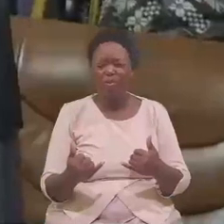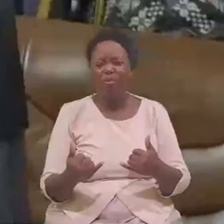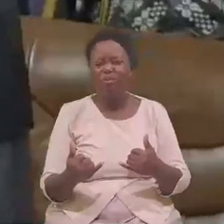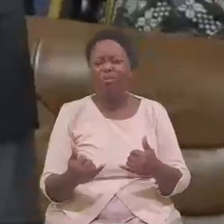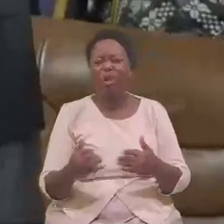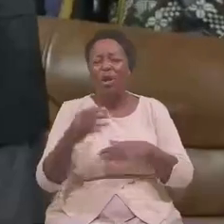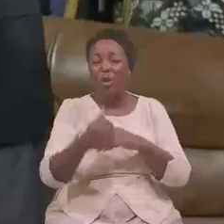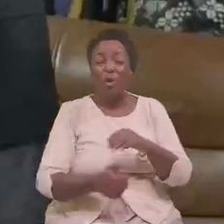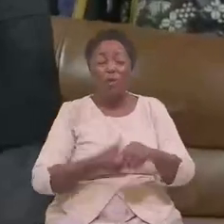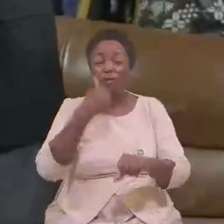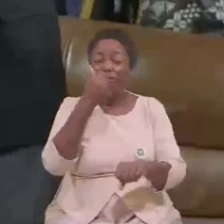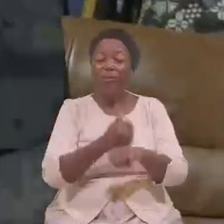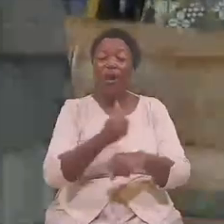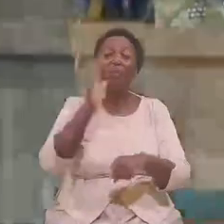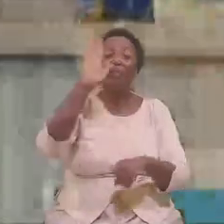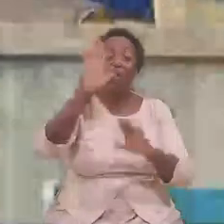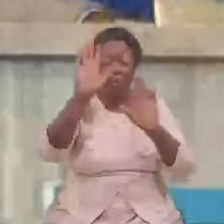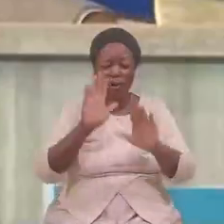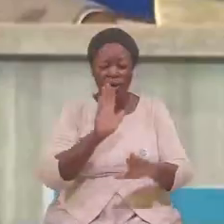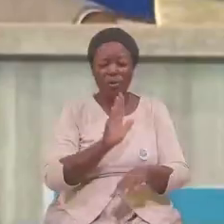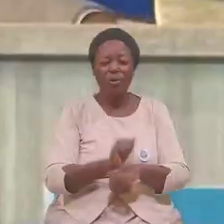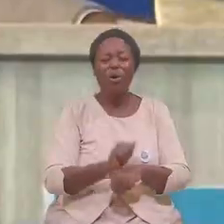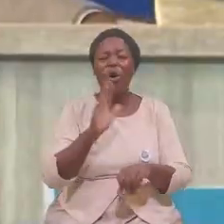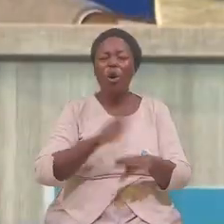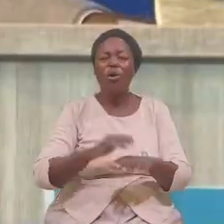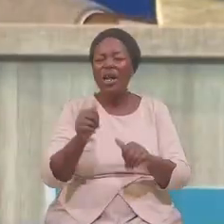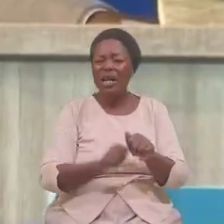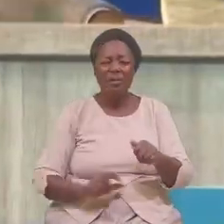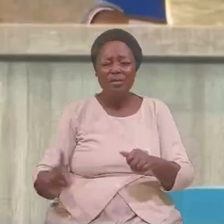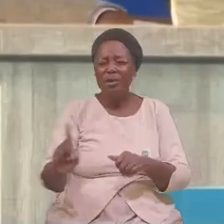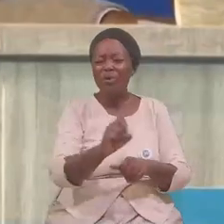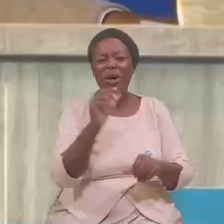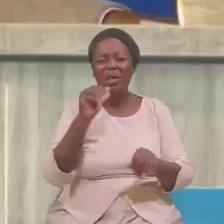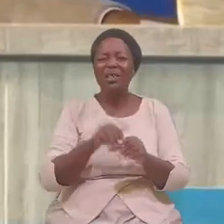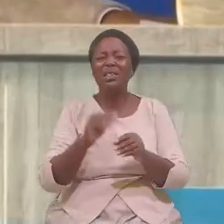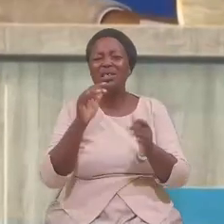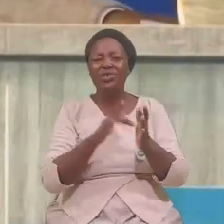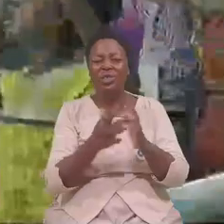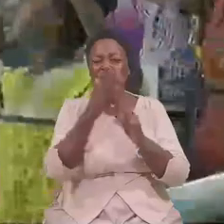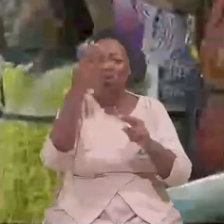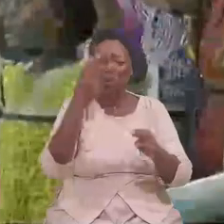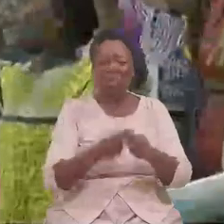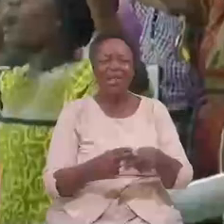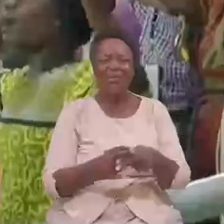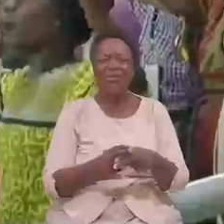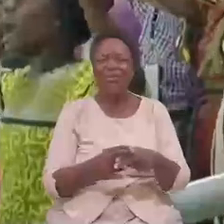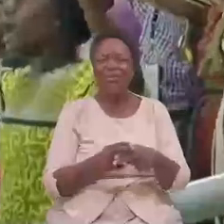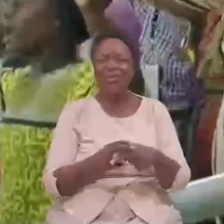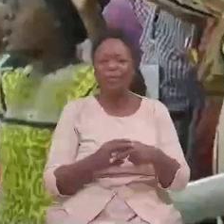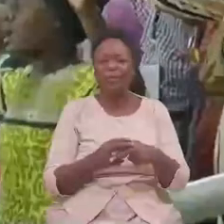Confirme tes miracles sur chacun. Au nom de Jésus,